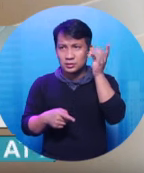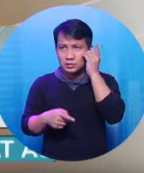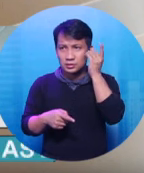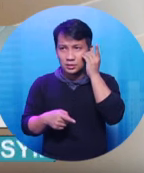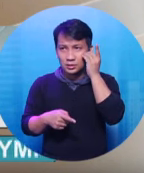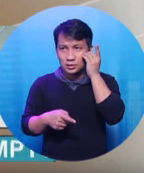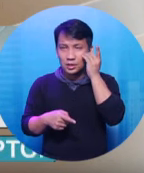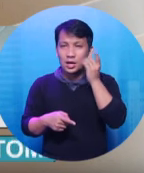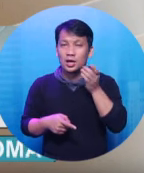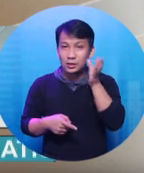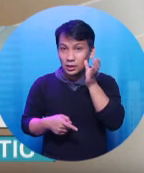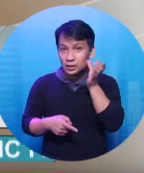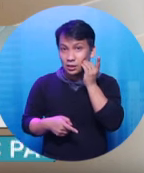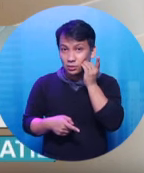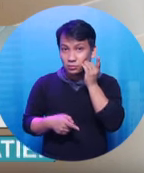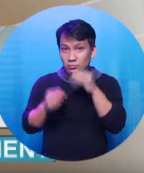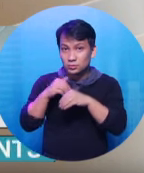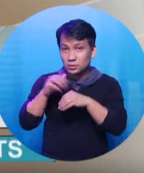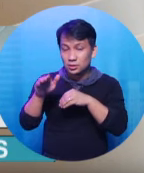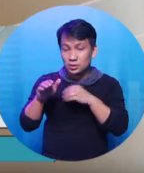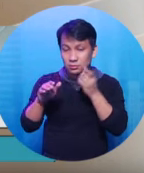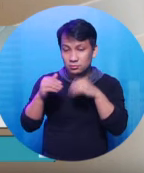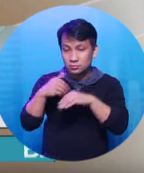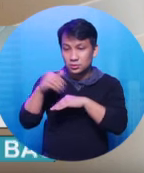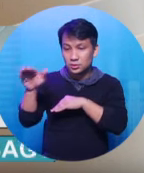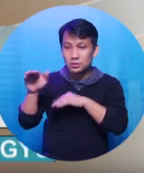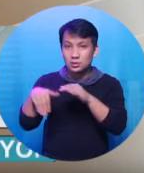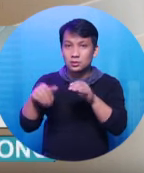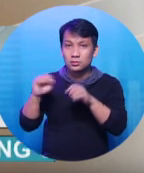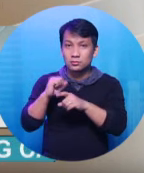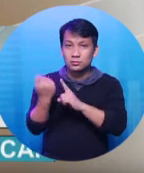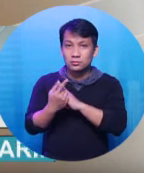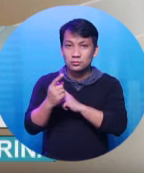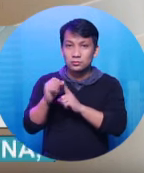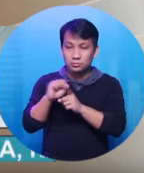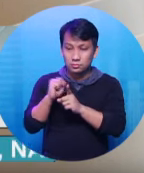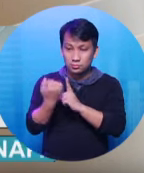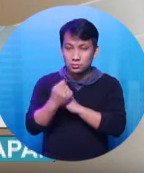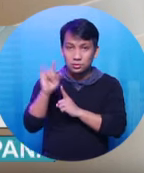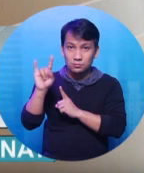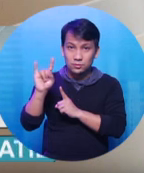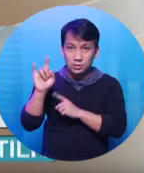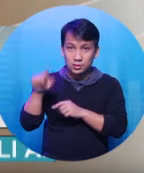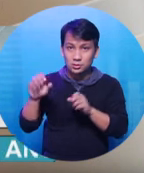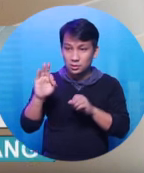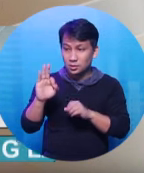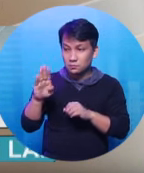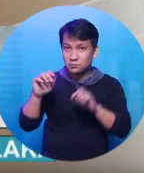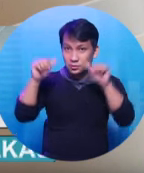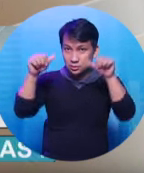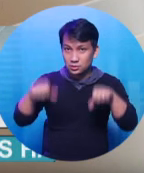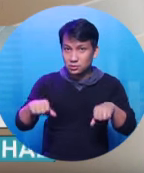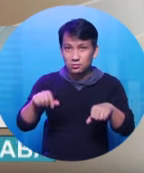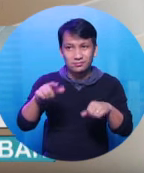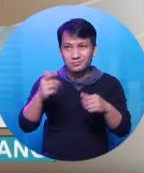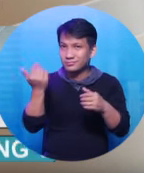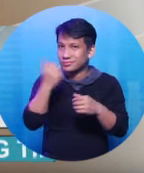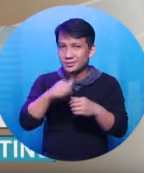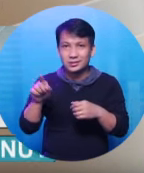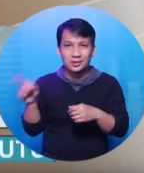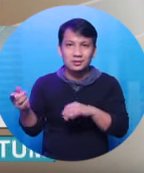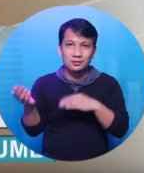Datu. Pinagkakalat niya sa social media na patay na itong